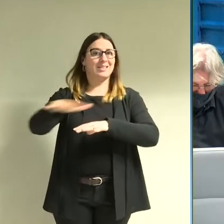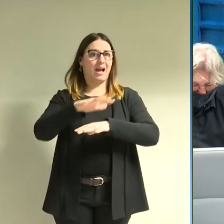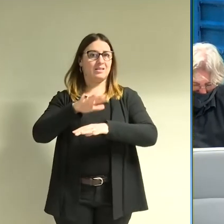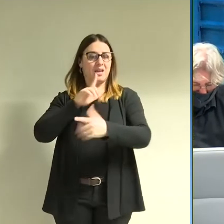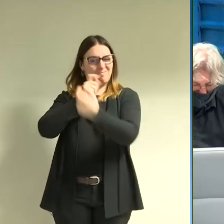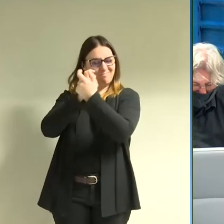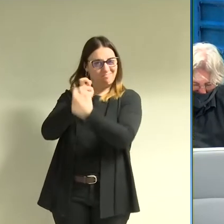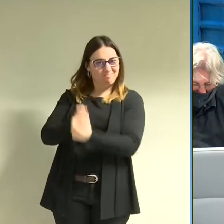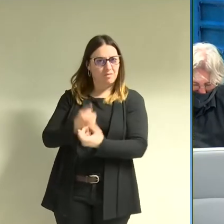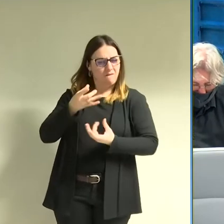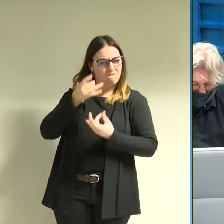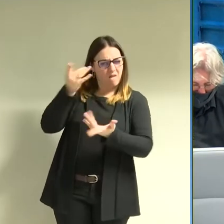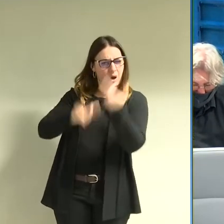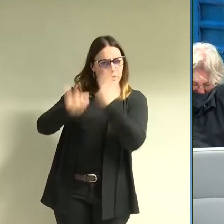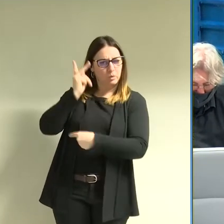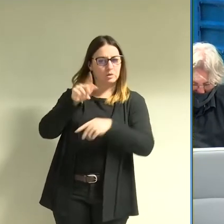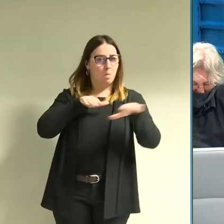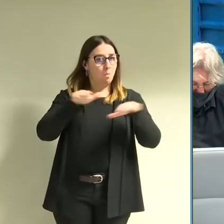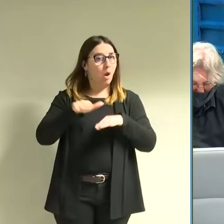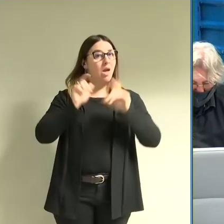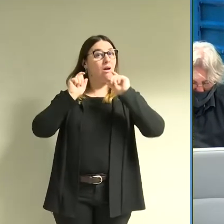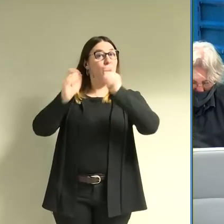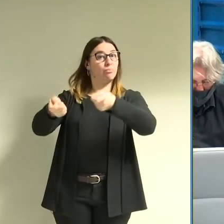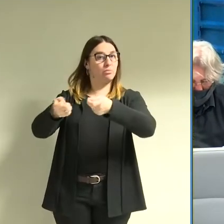d'ajuster plus finement les moyens alloués